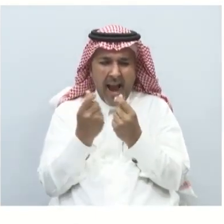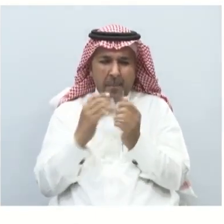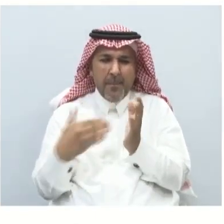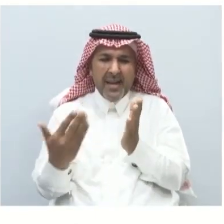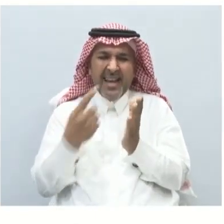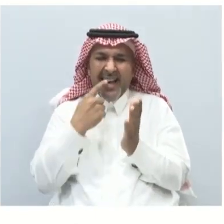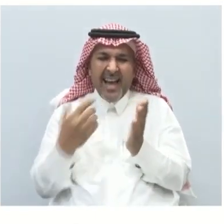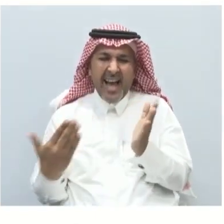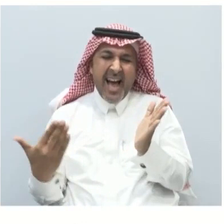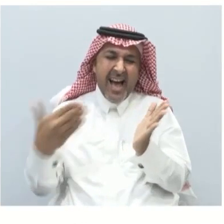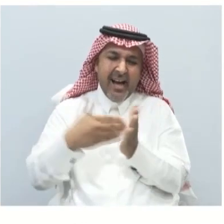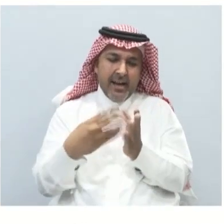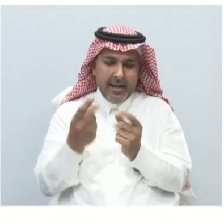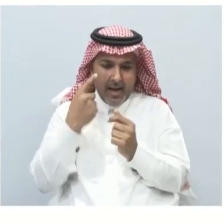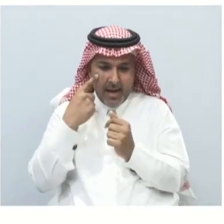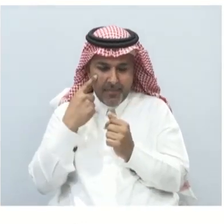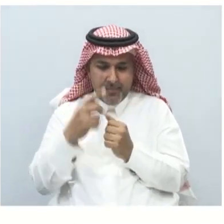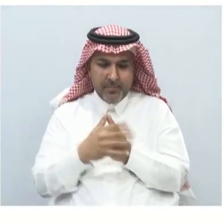عام عام 1430